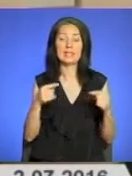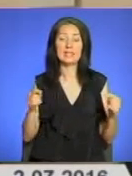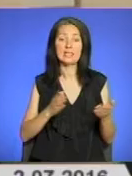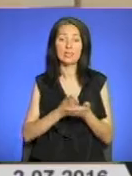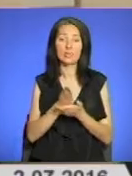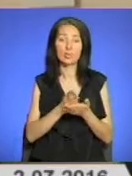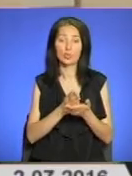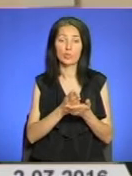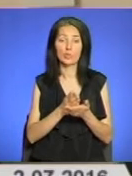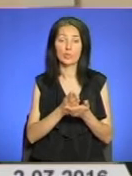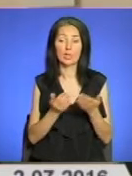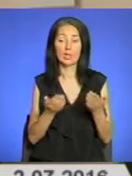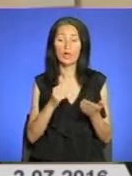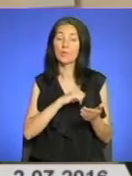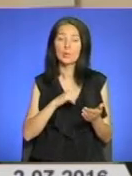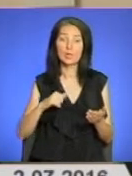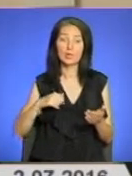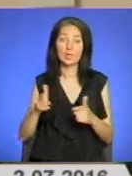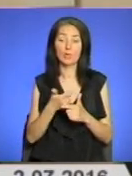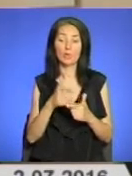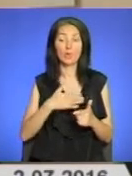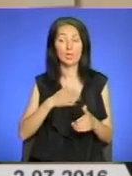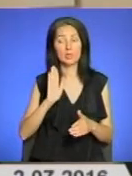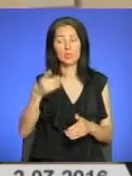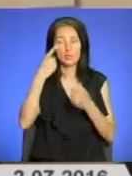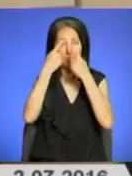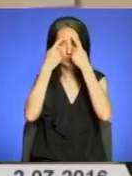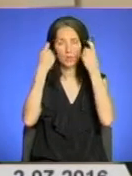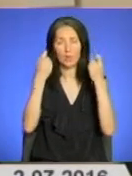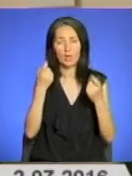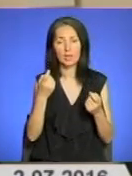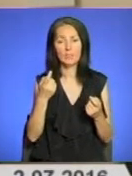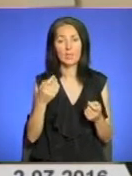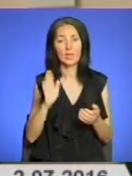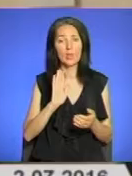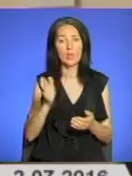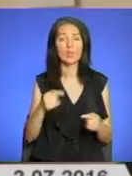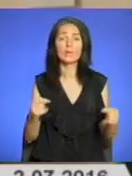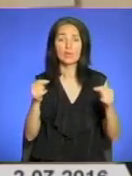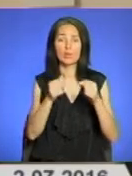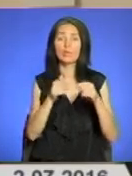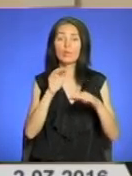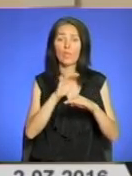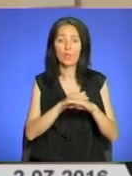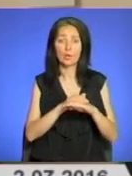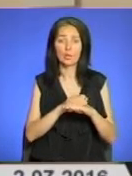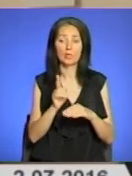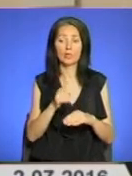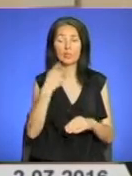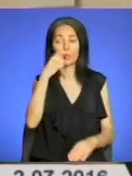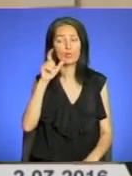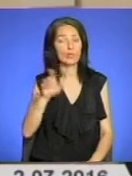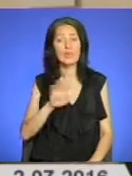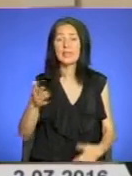служб, або самостійно, або нас будуть повідомляти. Значить, і буде встановлений факт, значить, що особа